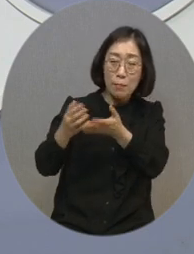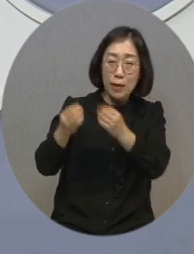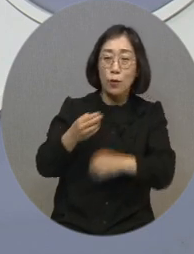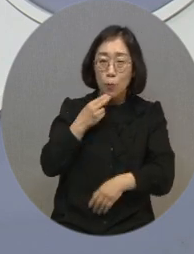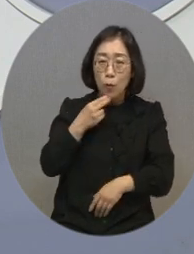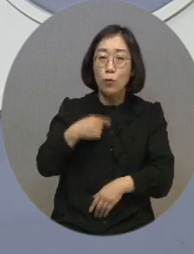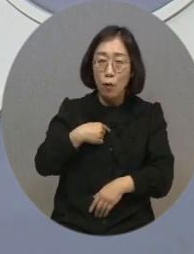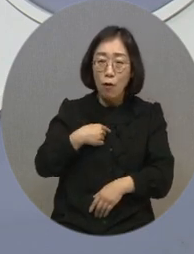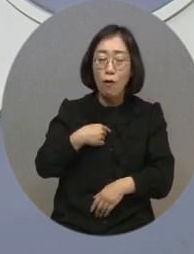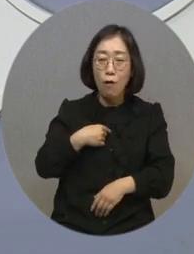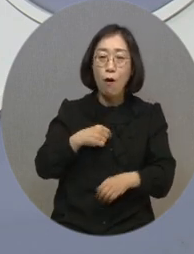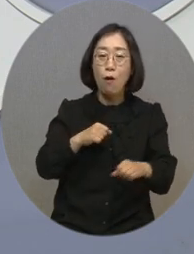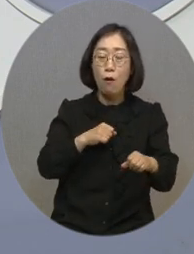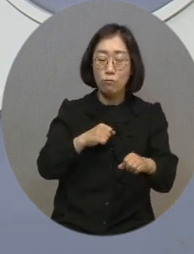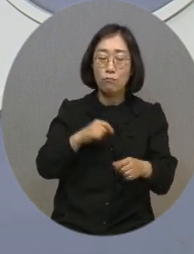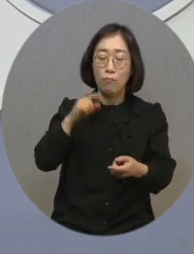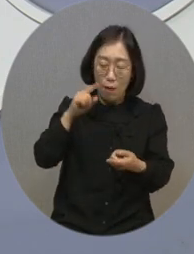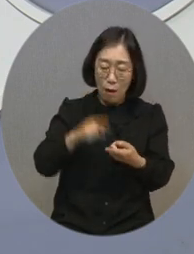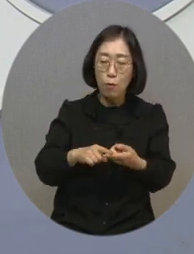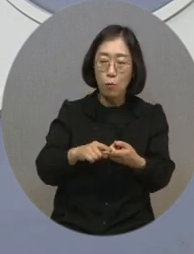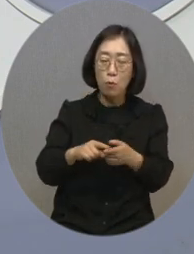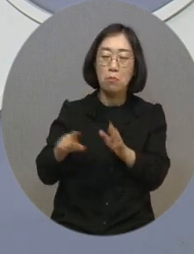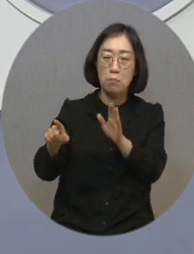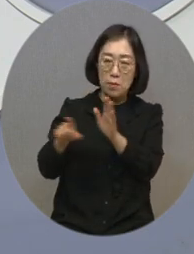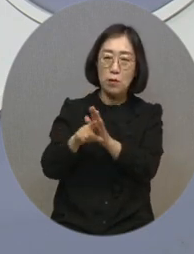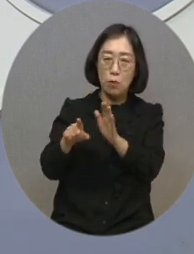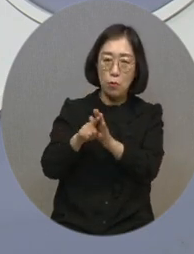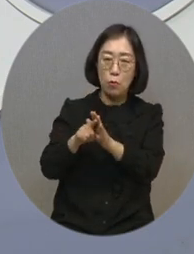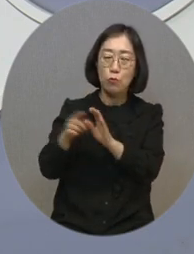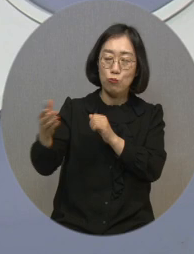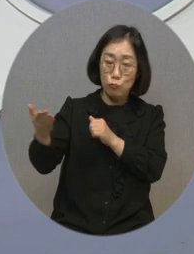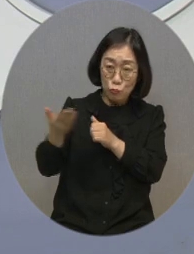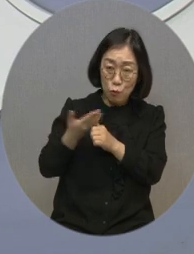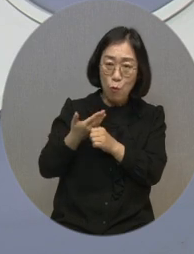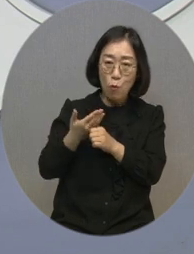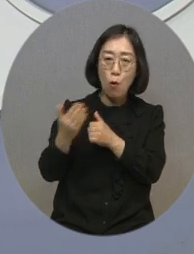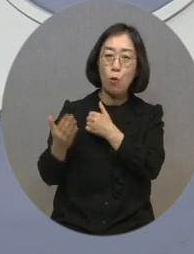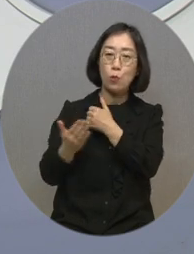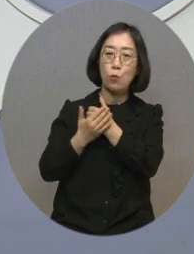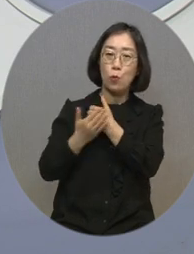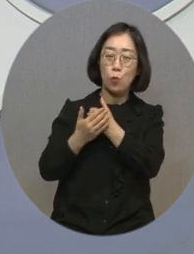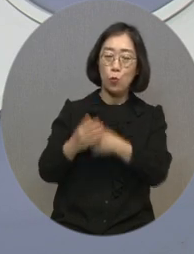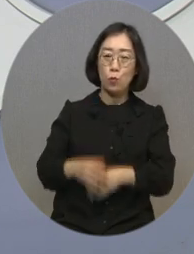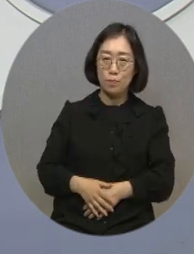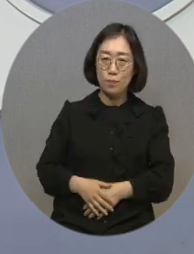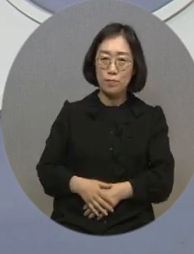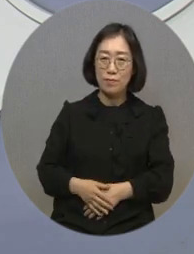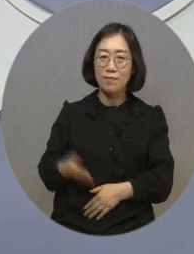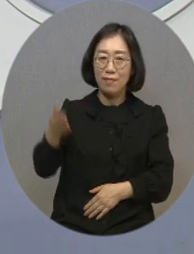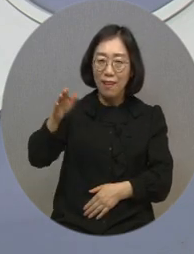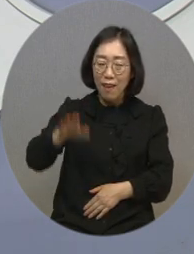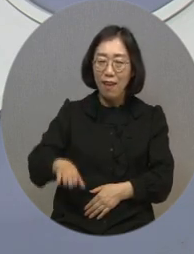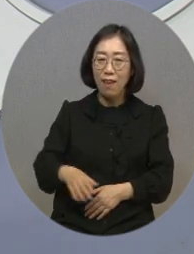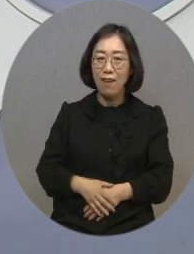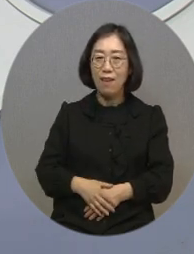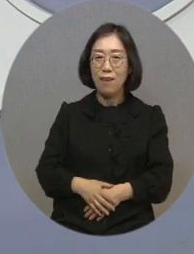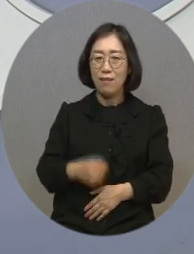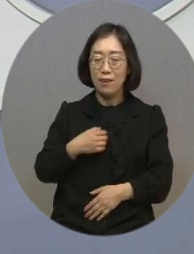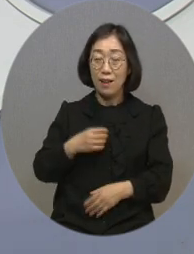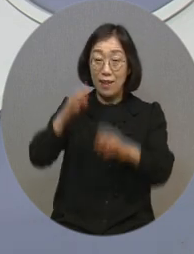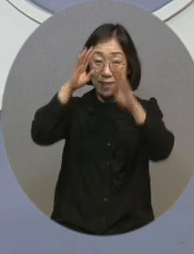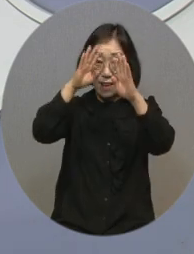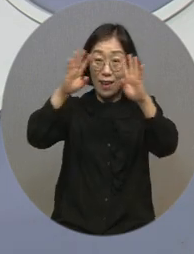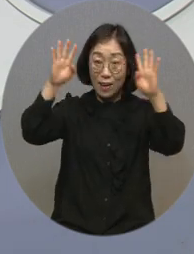대로 그냥 그때 믿고 묵묵히 이제 그 후원해 줬던 것 같습니다. 근데 이제 아무래도 이제